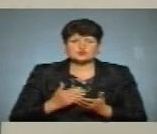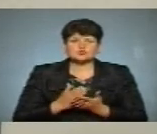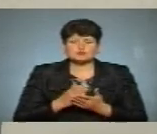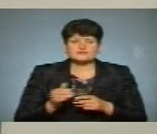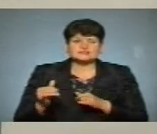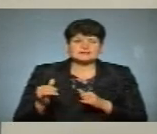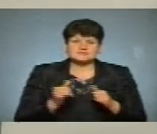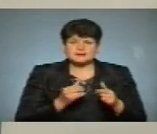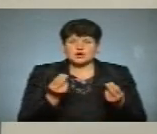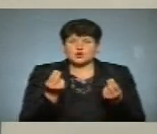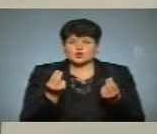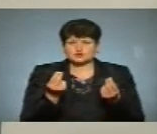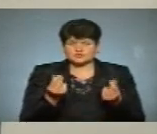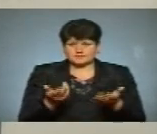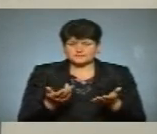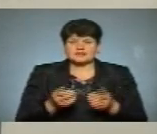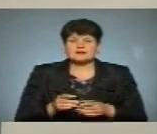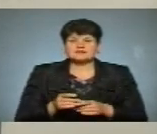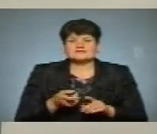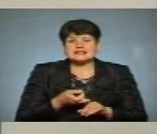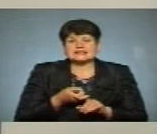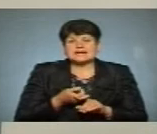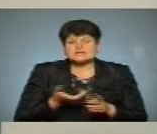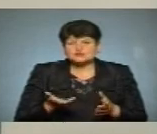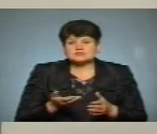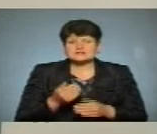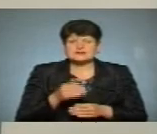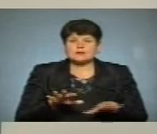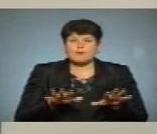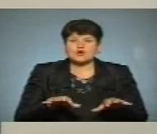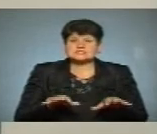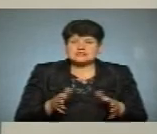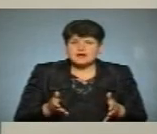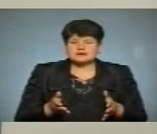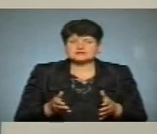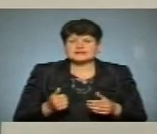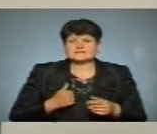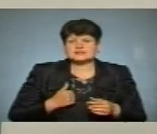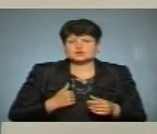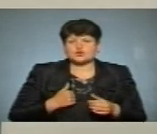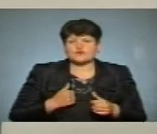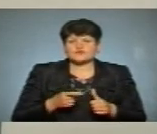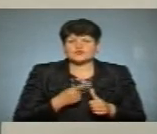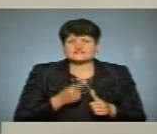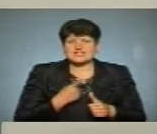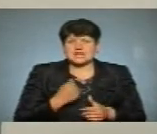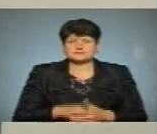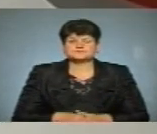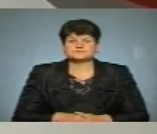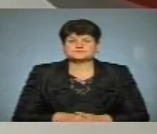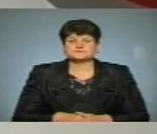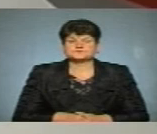забезпечується відповідним грошовим забезпеченням у залежності від посади і військового звання.